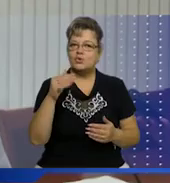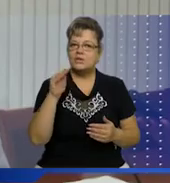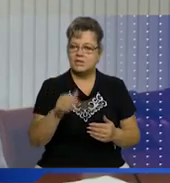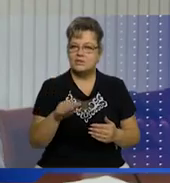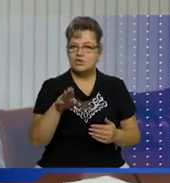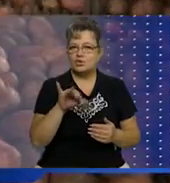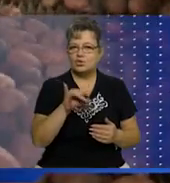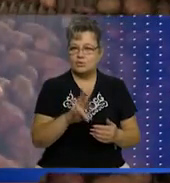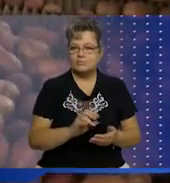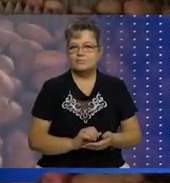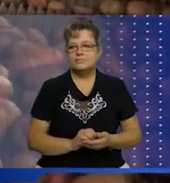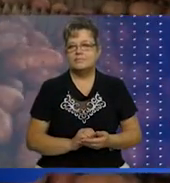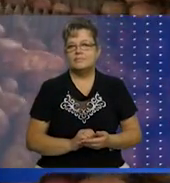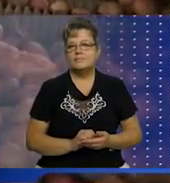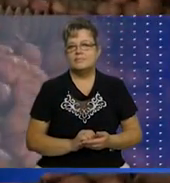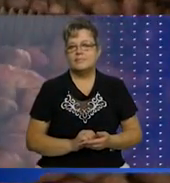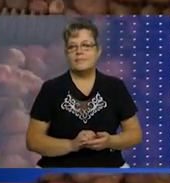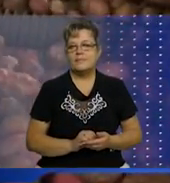21 тысячи.